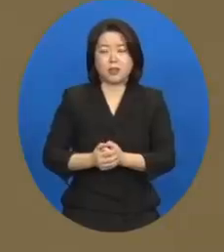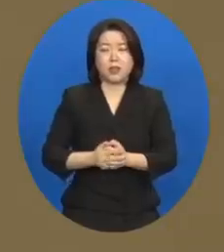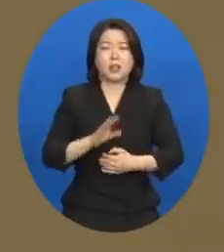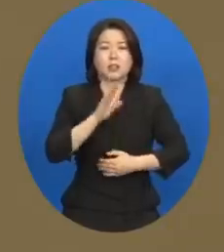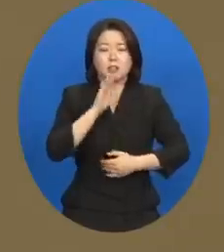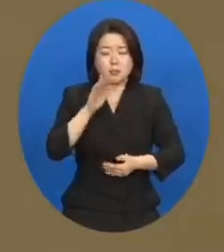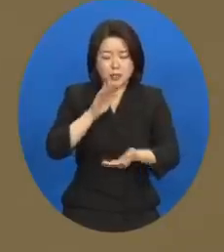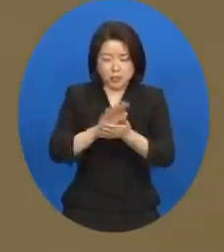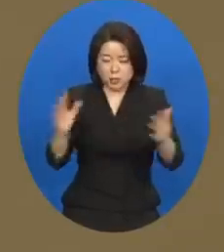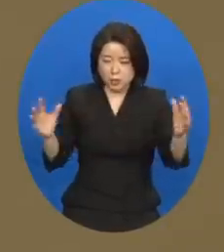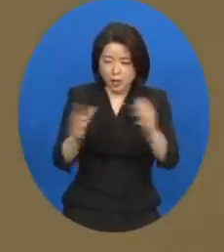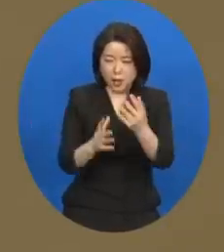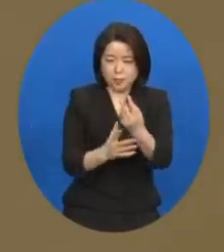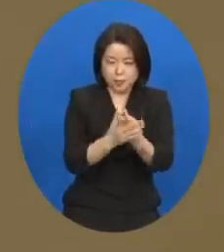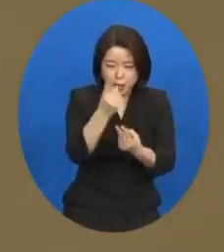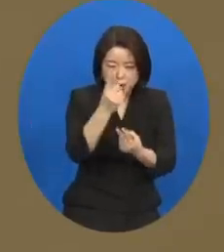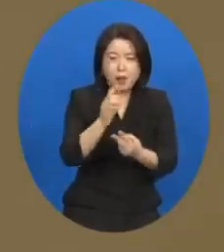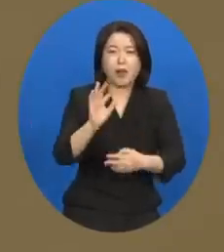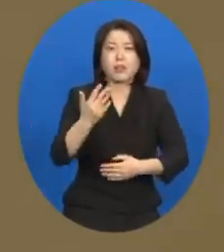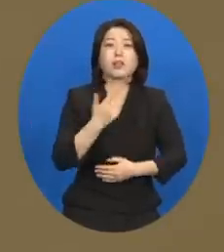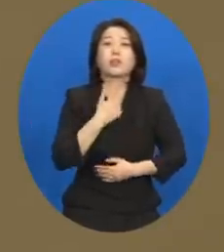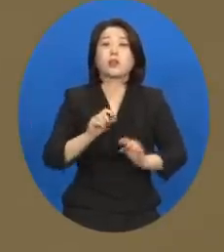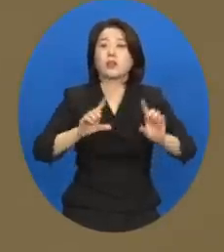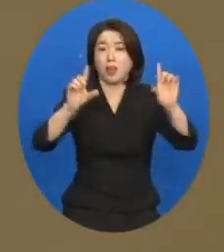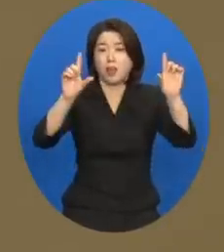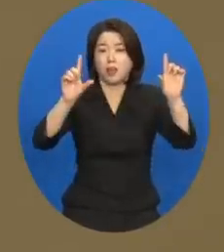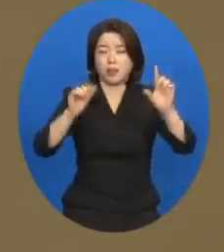정말 뜨겁게 하나가 되는 해가 됐습니다.